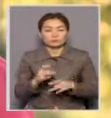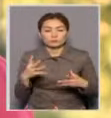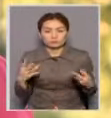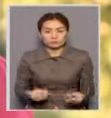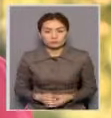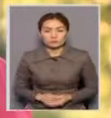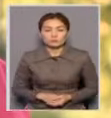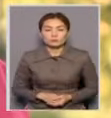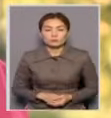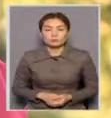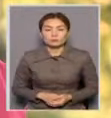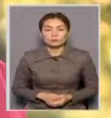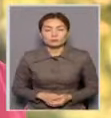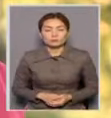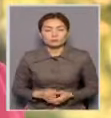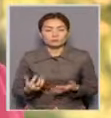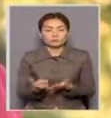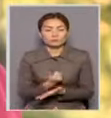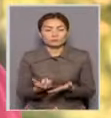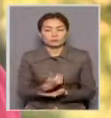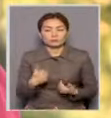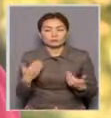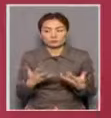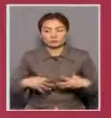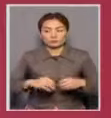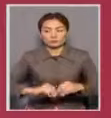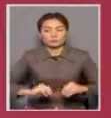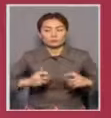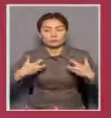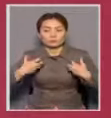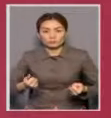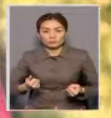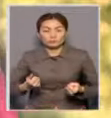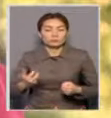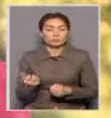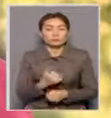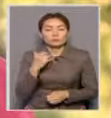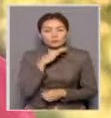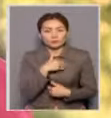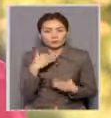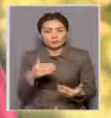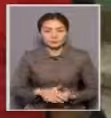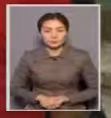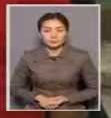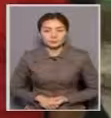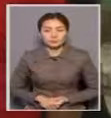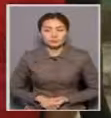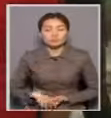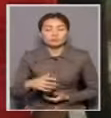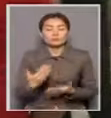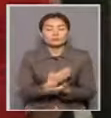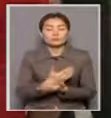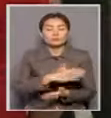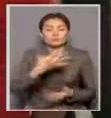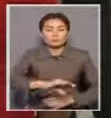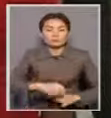мерекесімен. Шығармашылық табыс тілеймін, отбасыларына амандық тілеймін, жеңістеріміз көп болсын. Хабар іздеуге атты